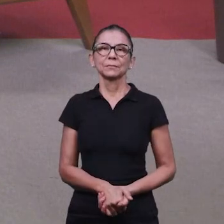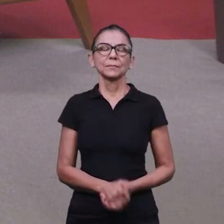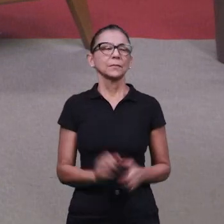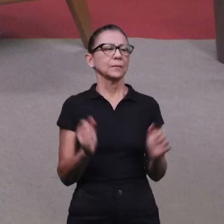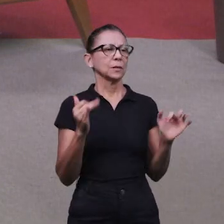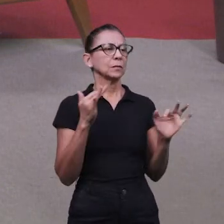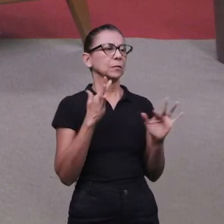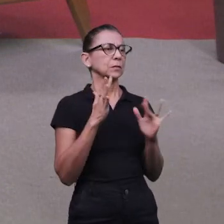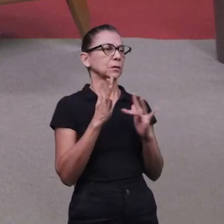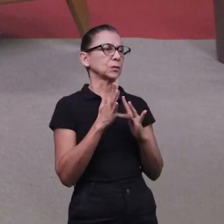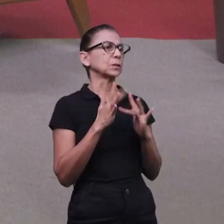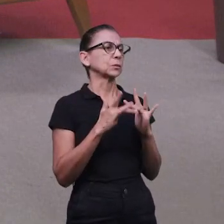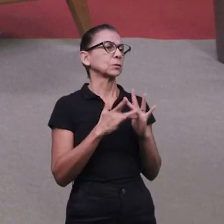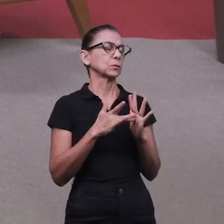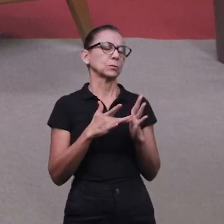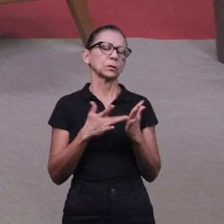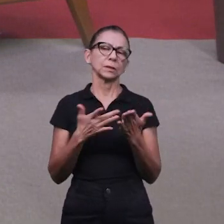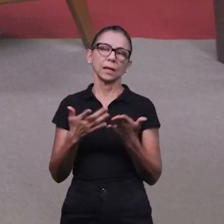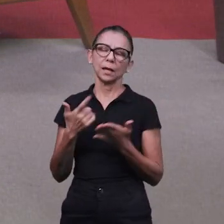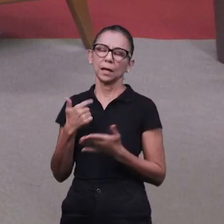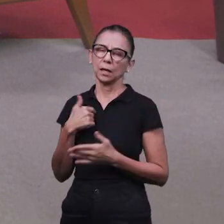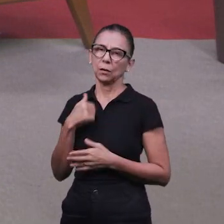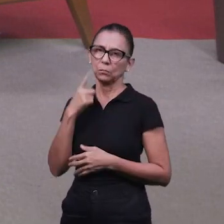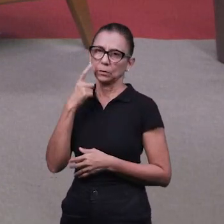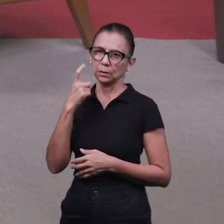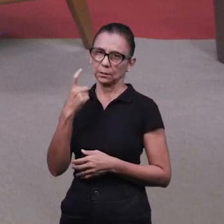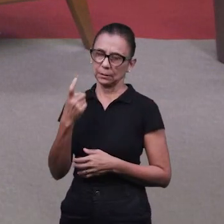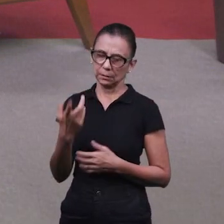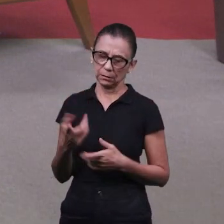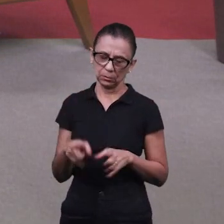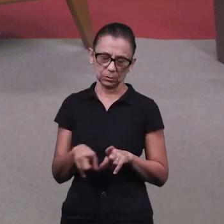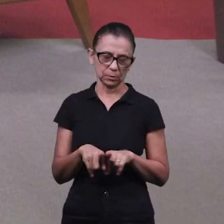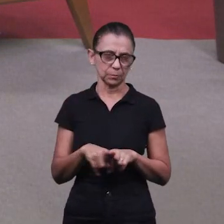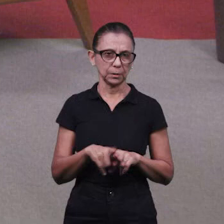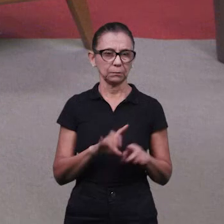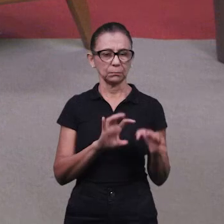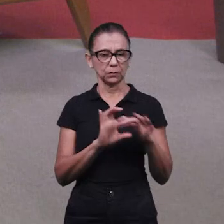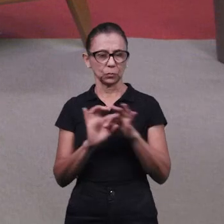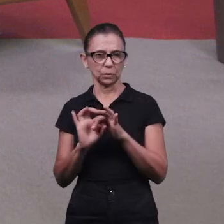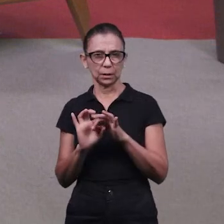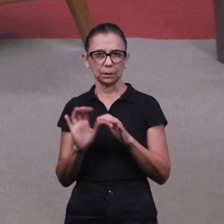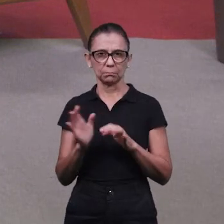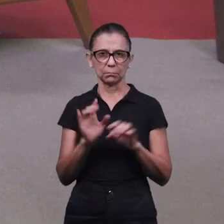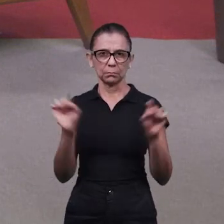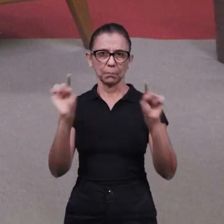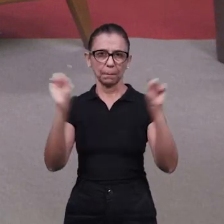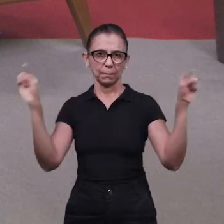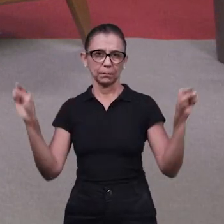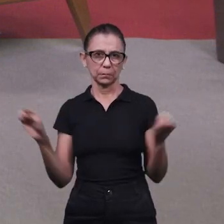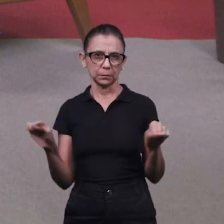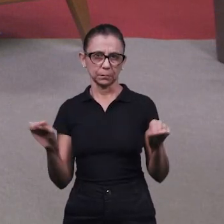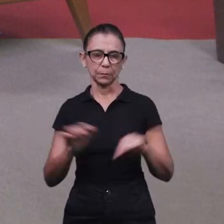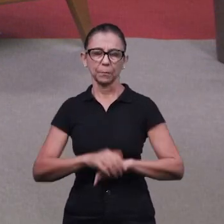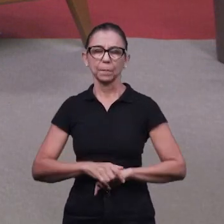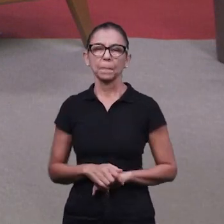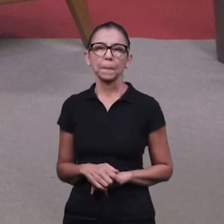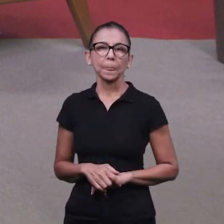Jésus. Il y a un aspect intéressant ici, juste pour ouvrir une parenthèse ici dans ce